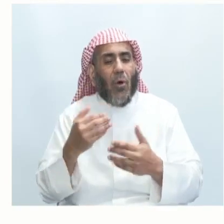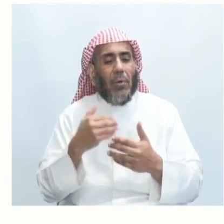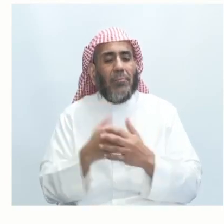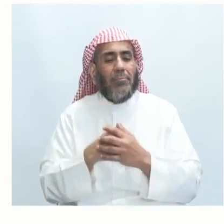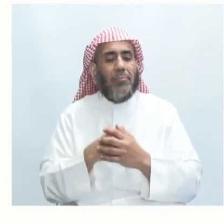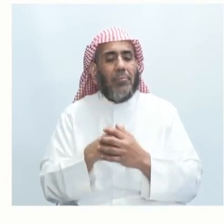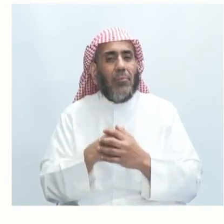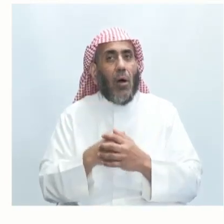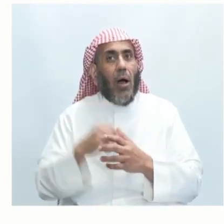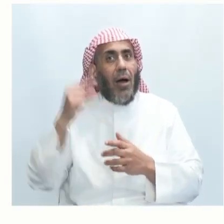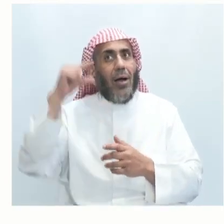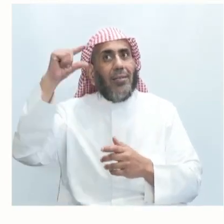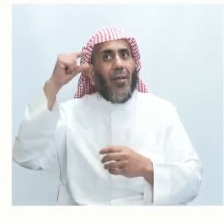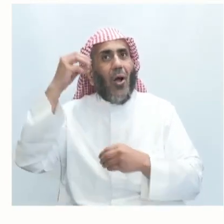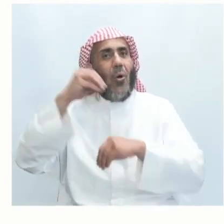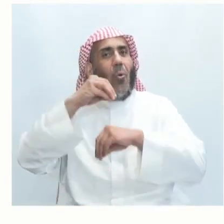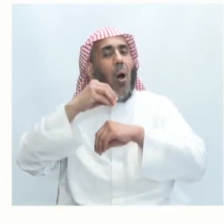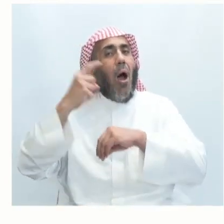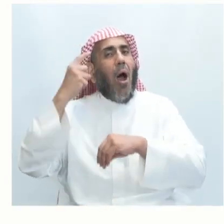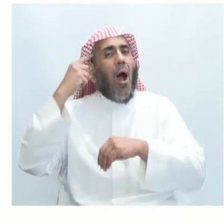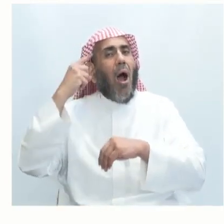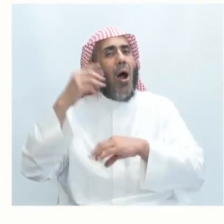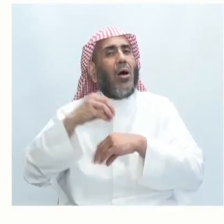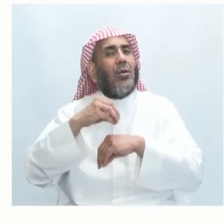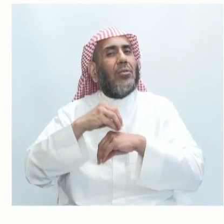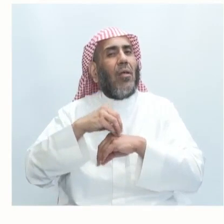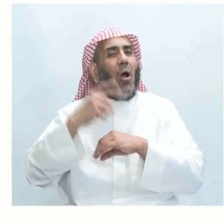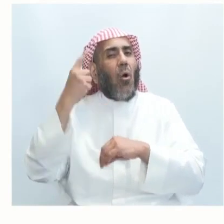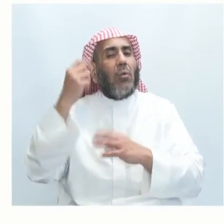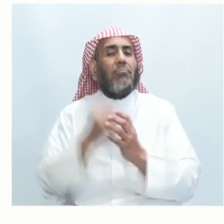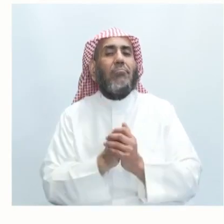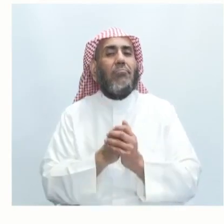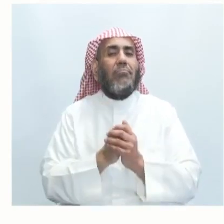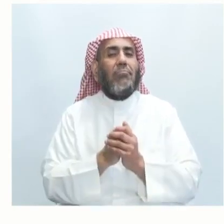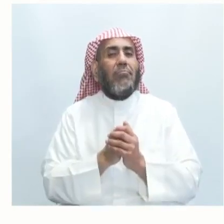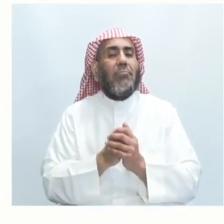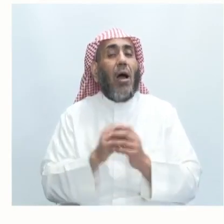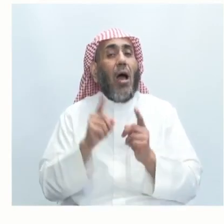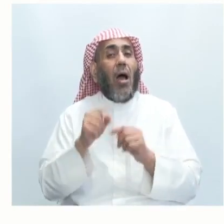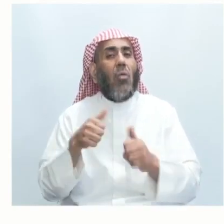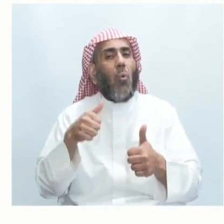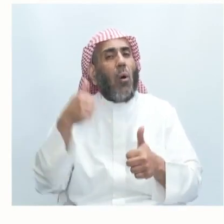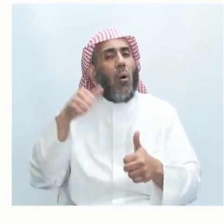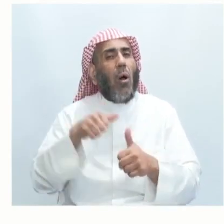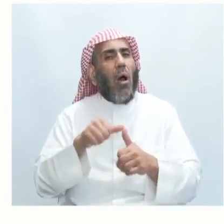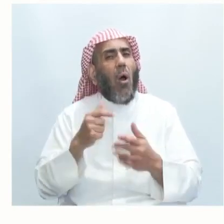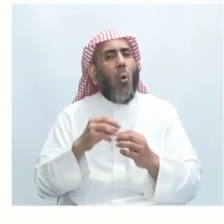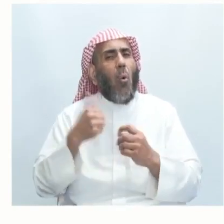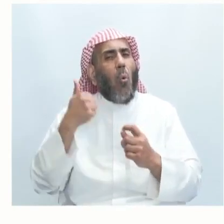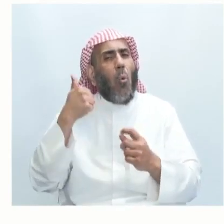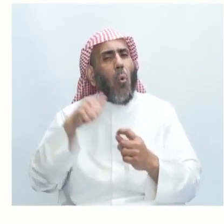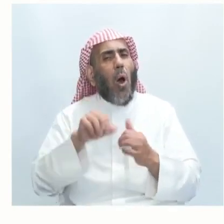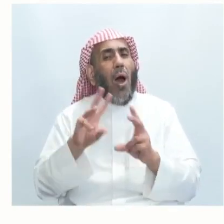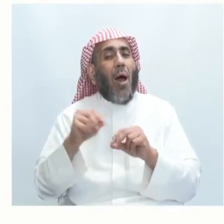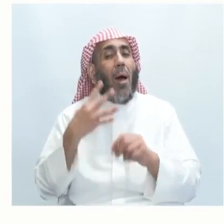ذلك التذكر اذا هذه ال اربعه عناصر